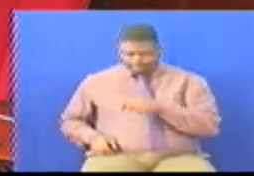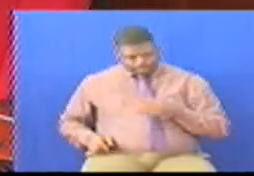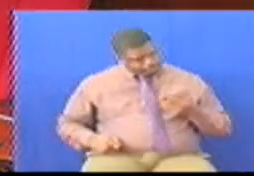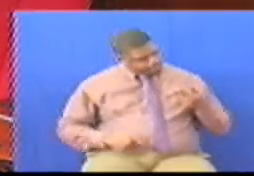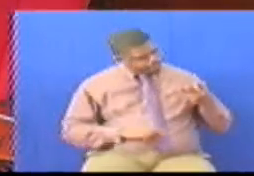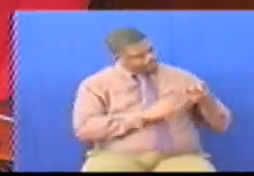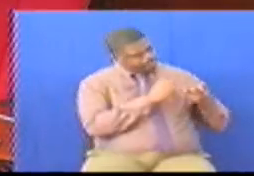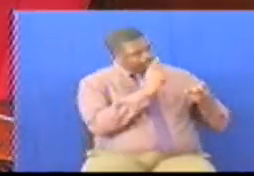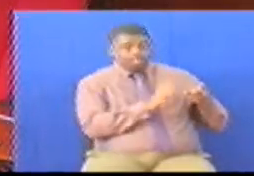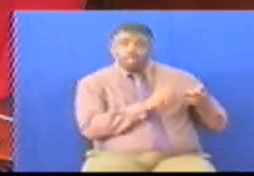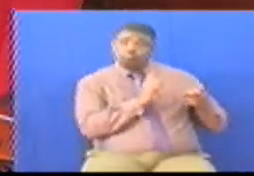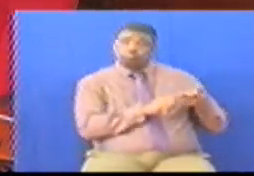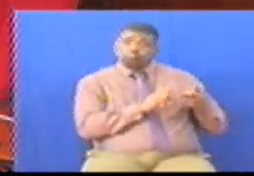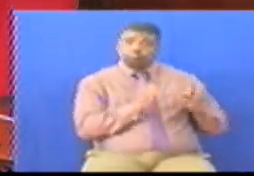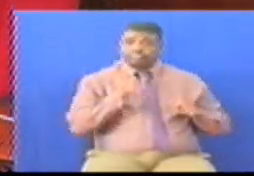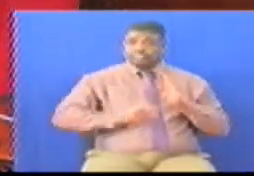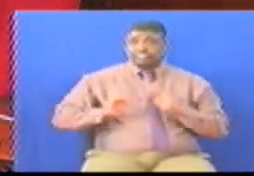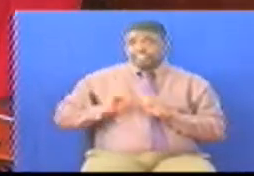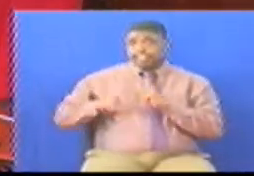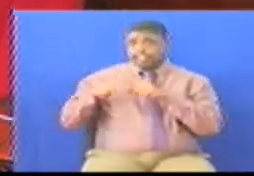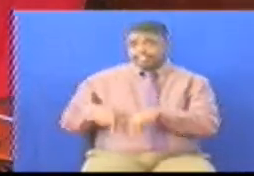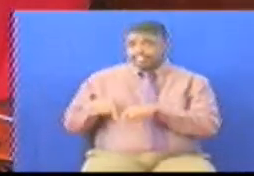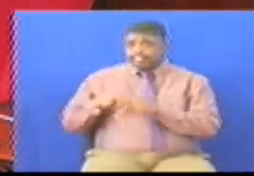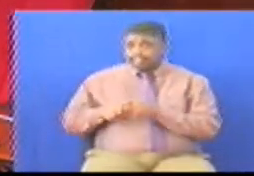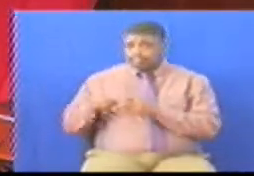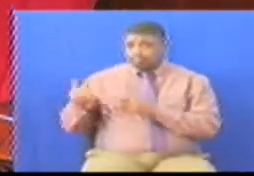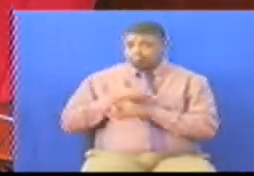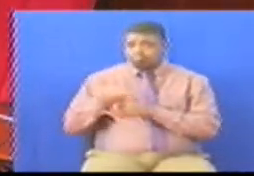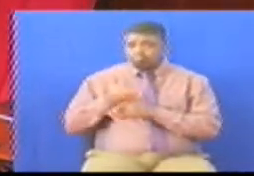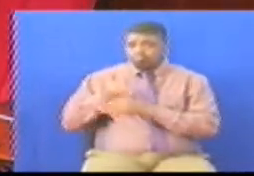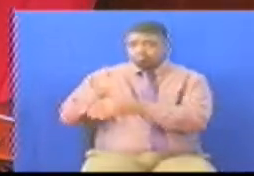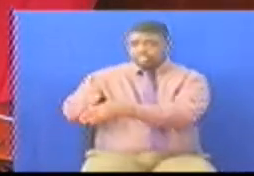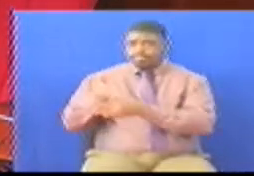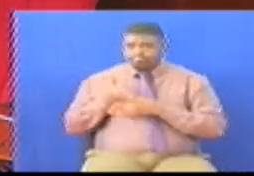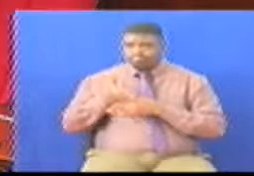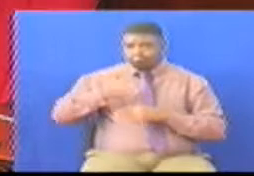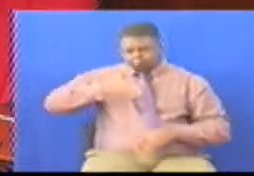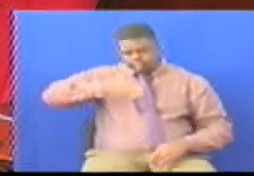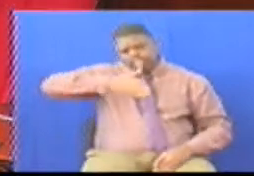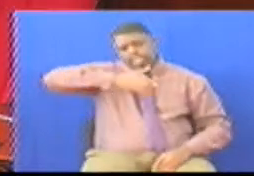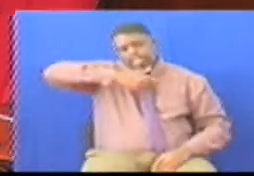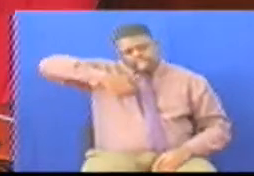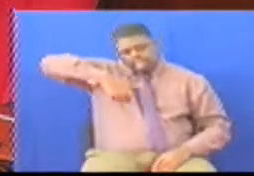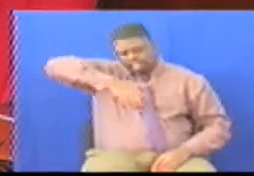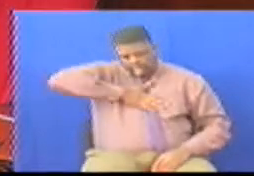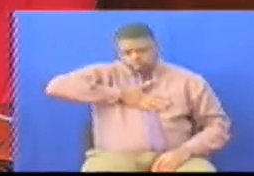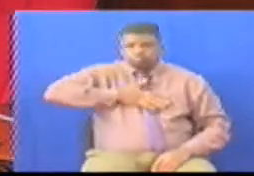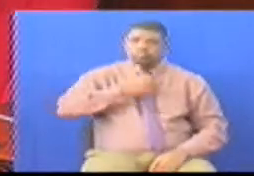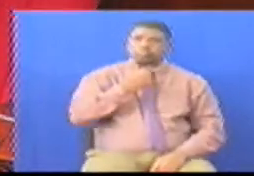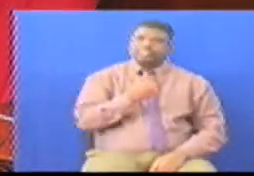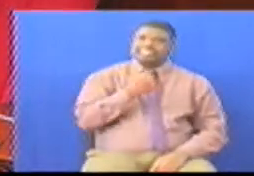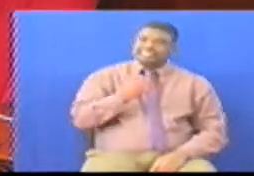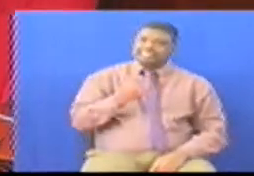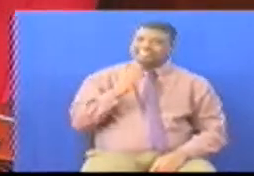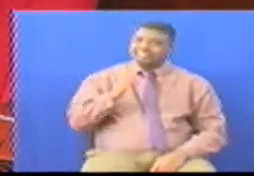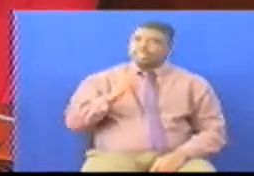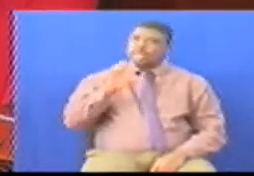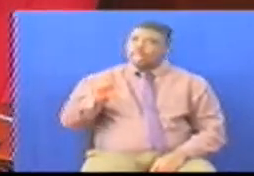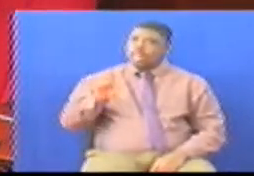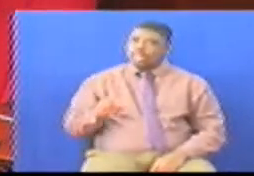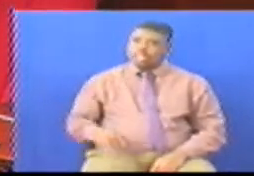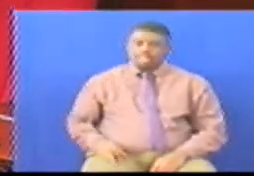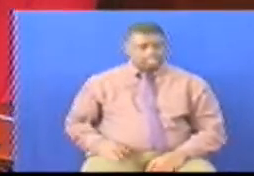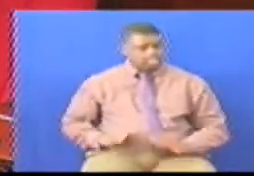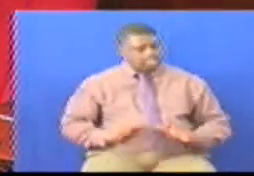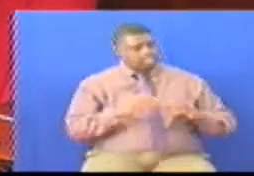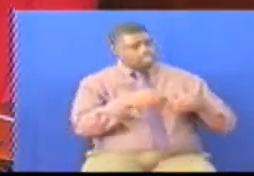Mheshimiwa Spika ambalo ningependa kuchangia ni juu ya kampuni yetu ya TTCL. Mheshimiwa Spika, kwa kweli kamati yako